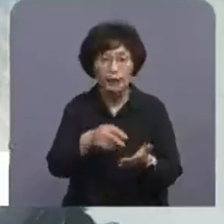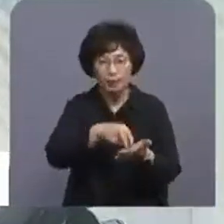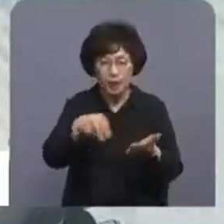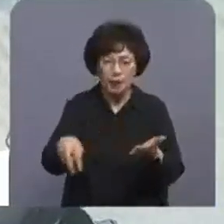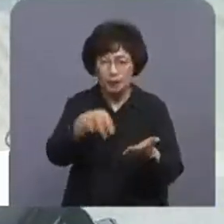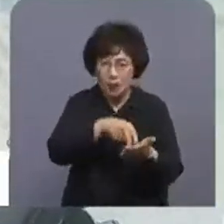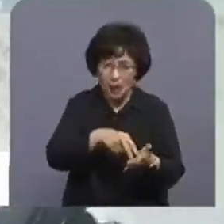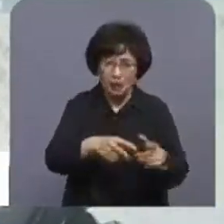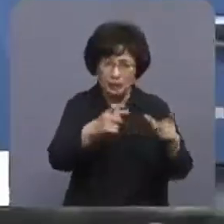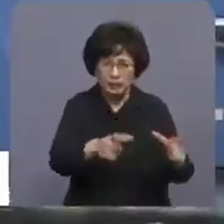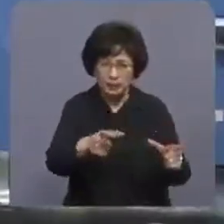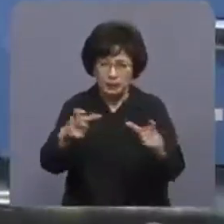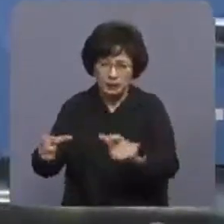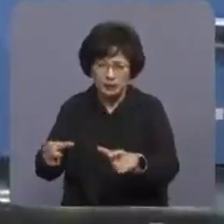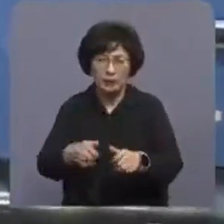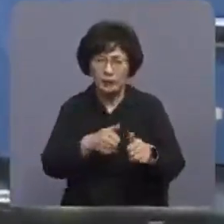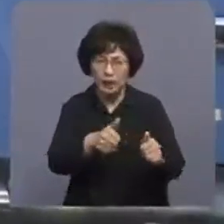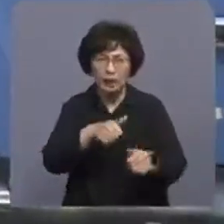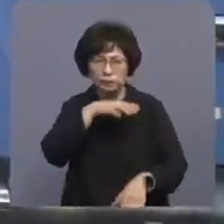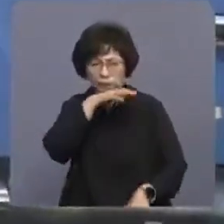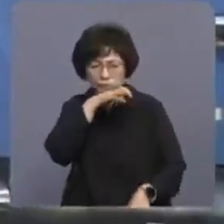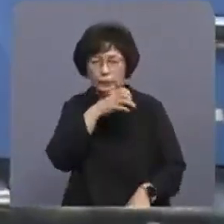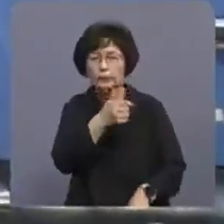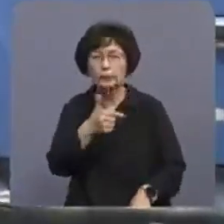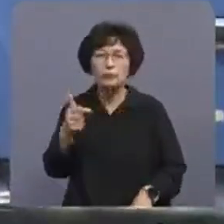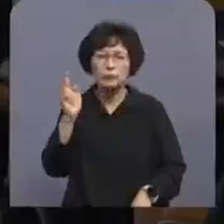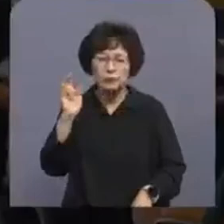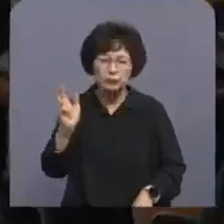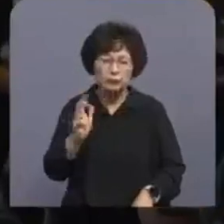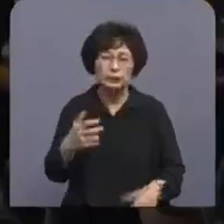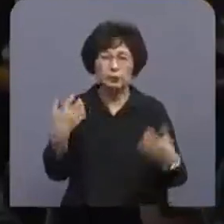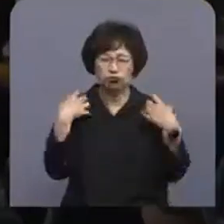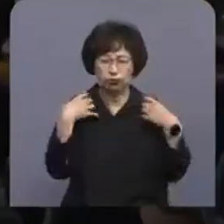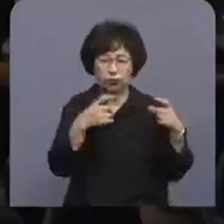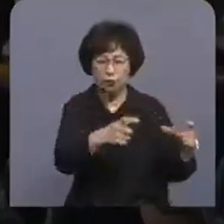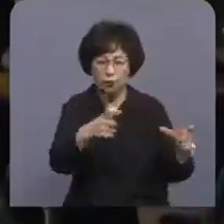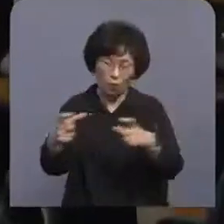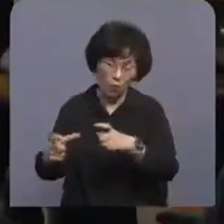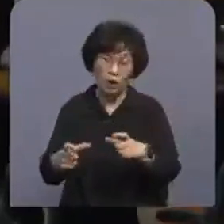주민 반발도 생길 수 있어 부산시는 구군과 협의해